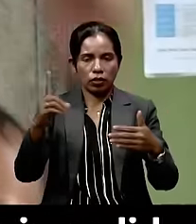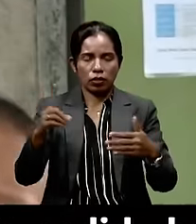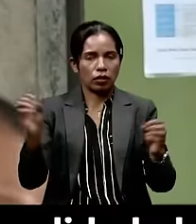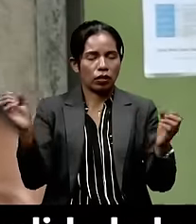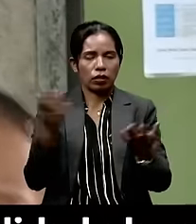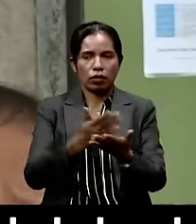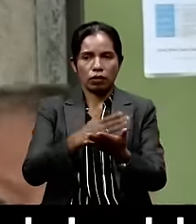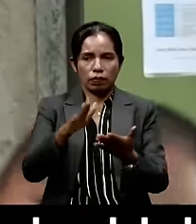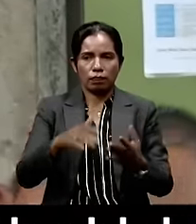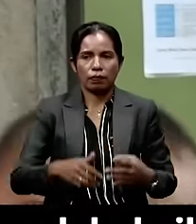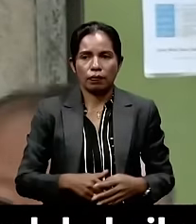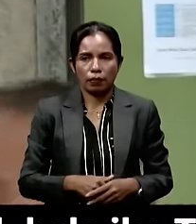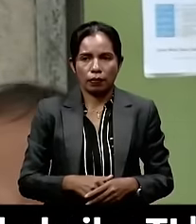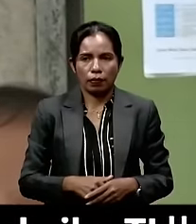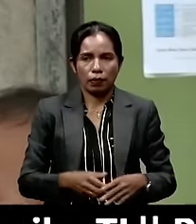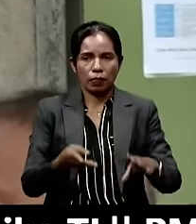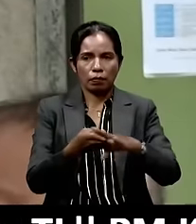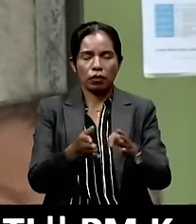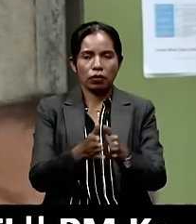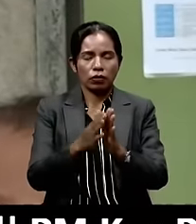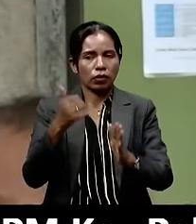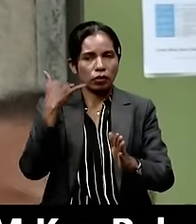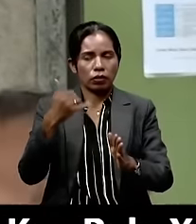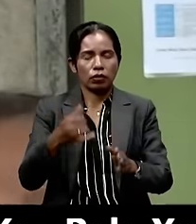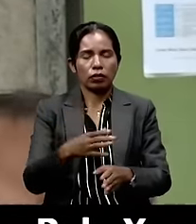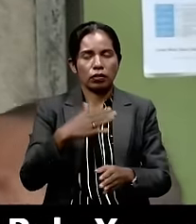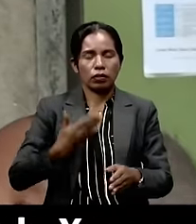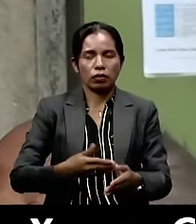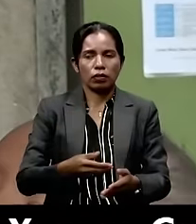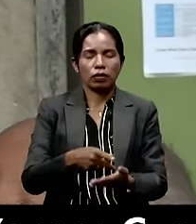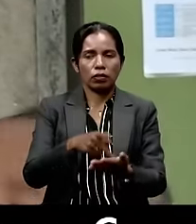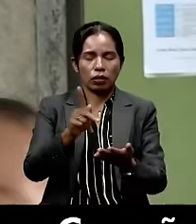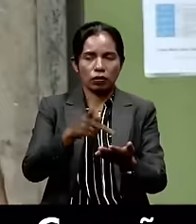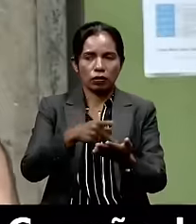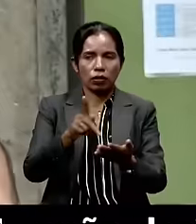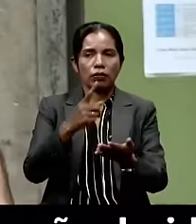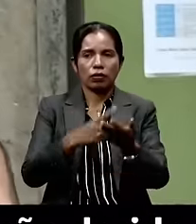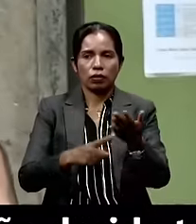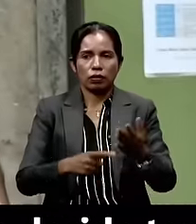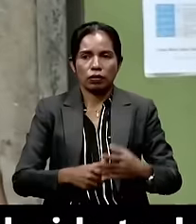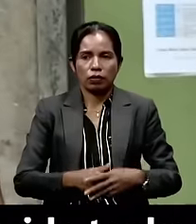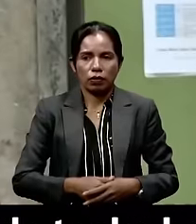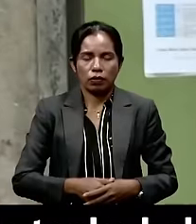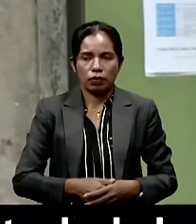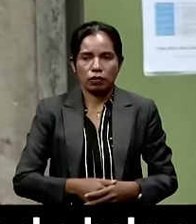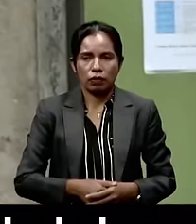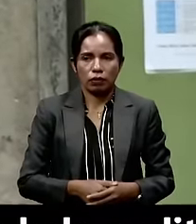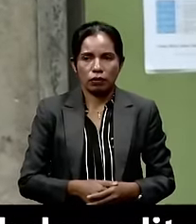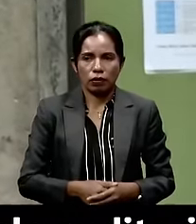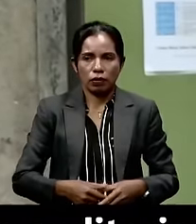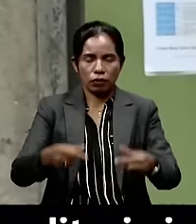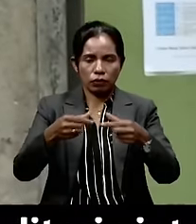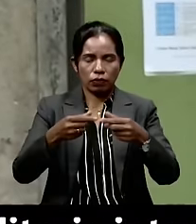holata banku ijiji telefone ma sinora estor ami turi estor saida nene di